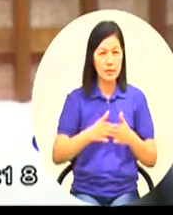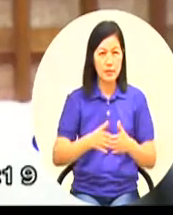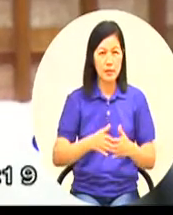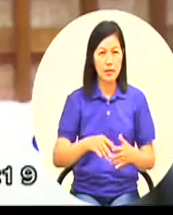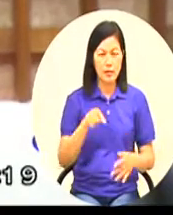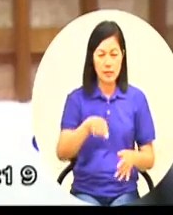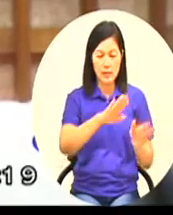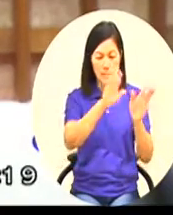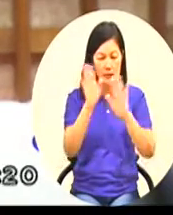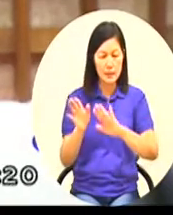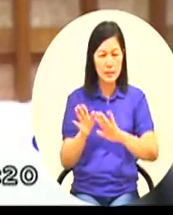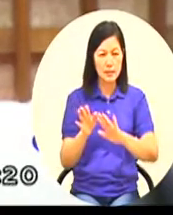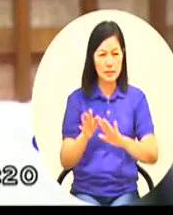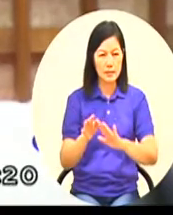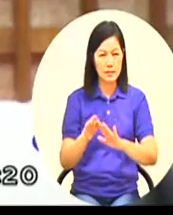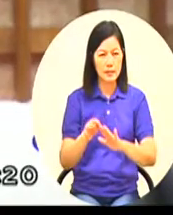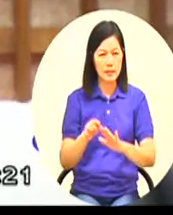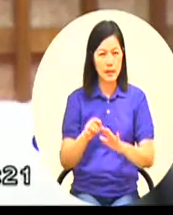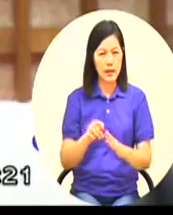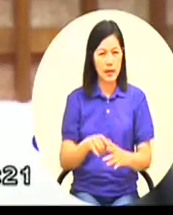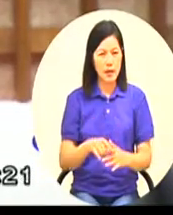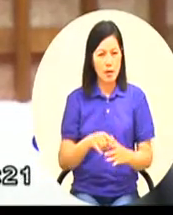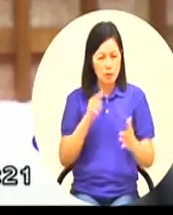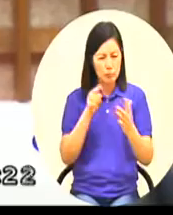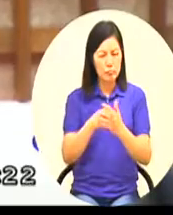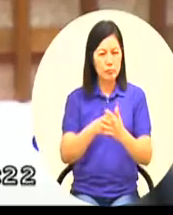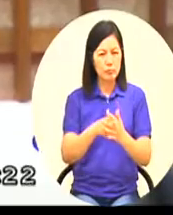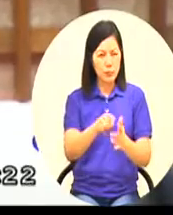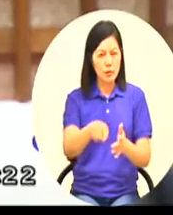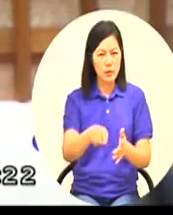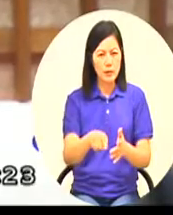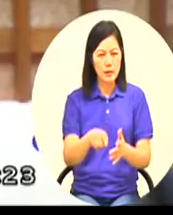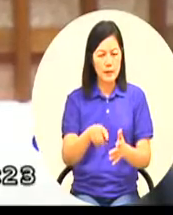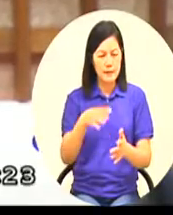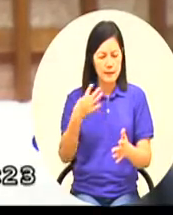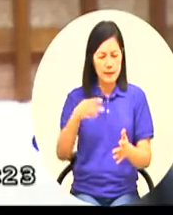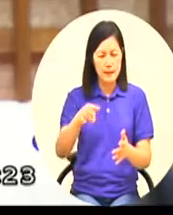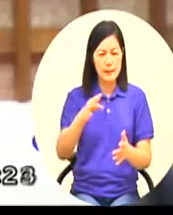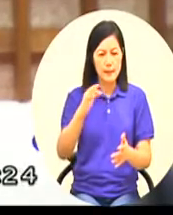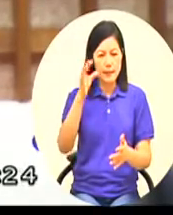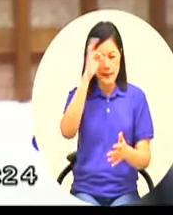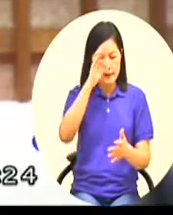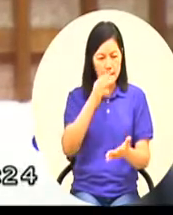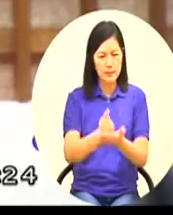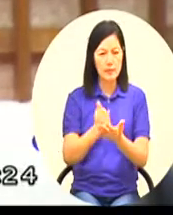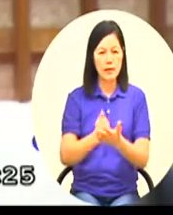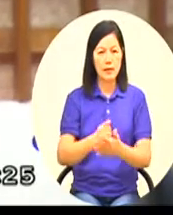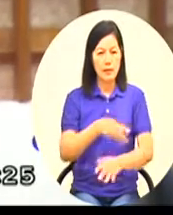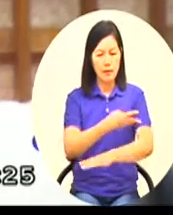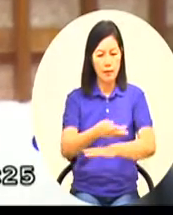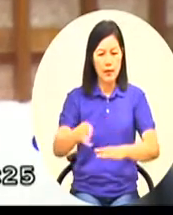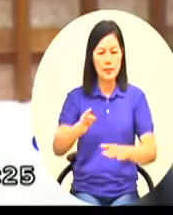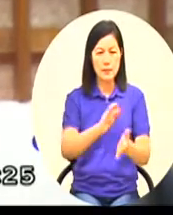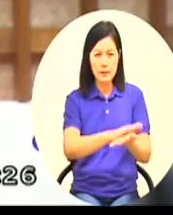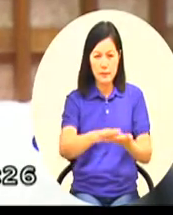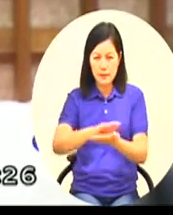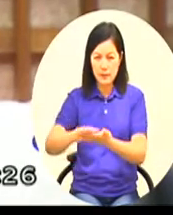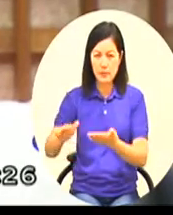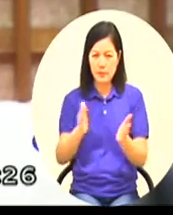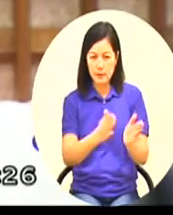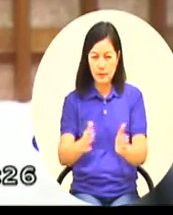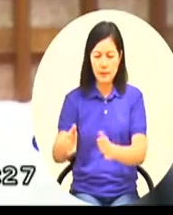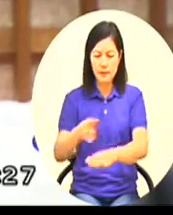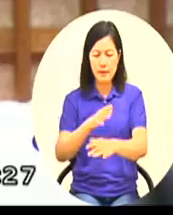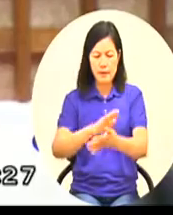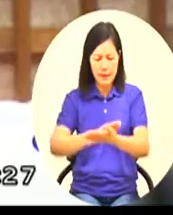么样去找到突破点，达到我们的这个河川的一个 还给河川的一个清流，好不